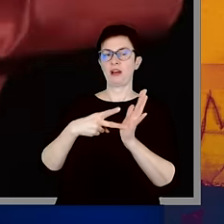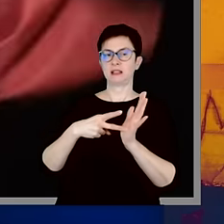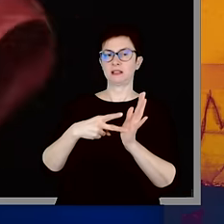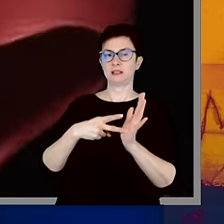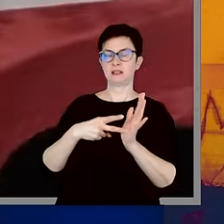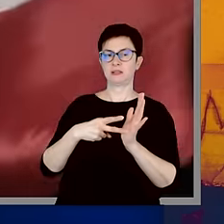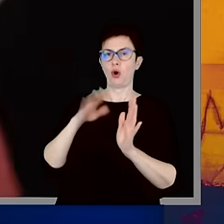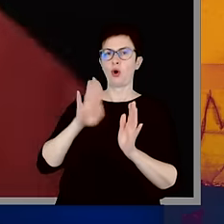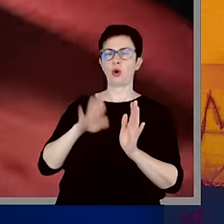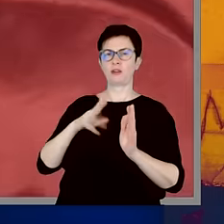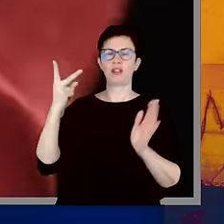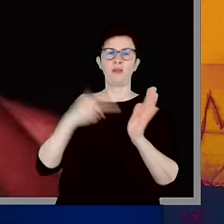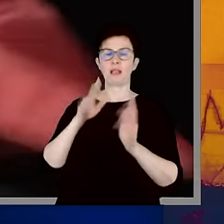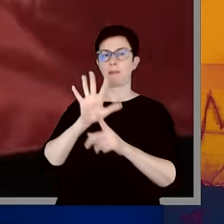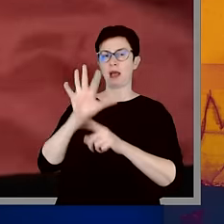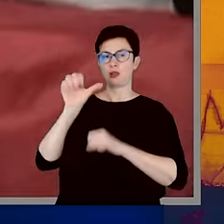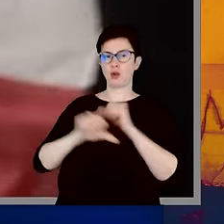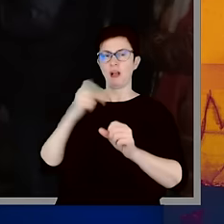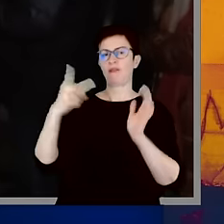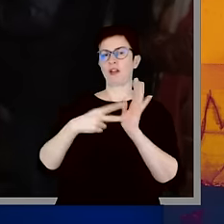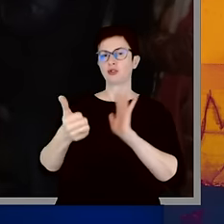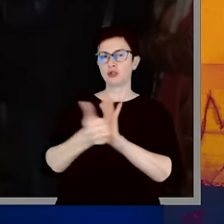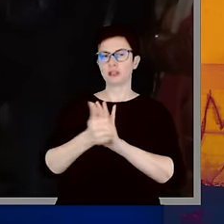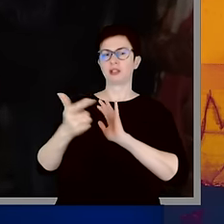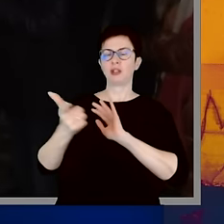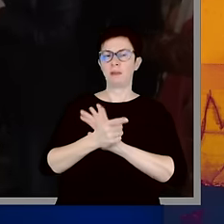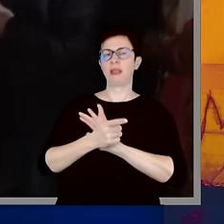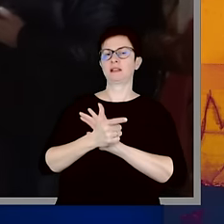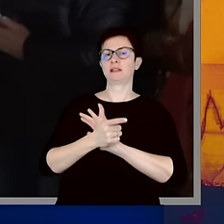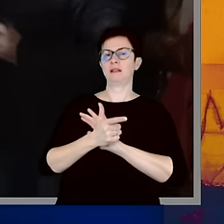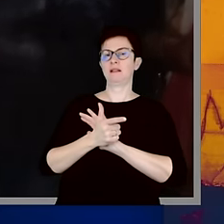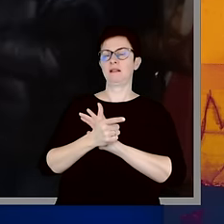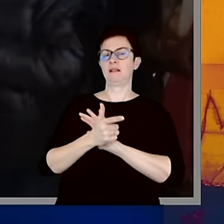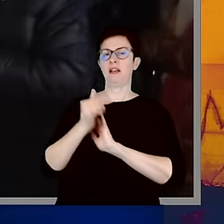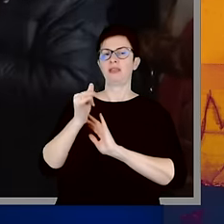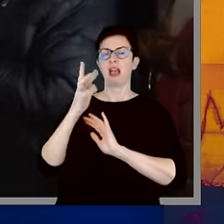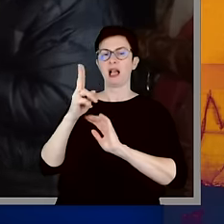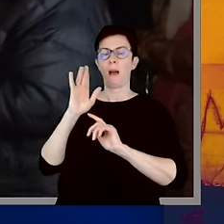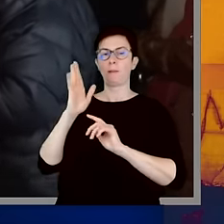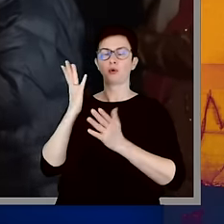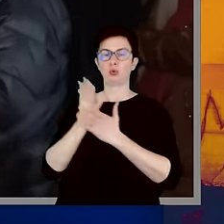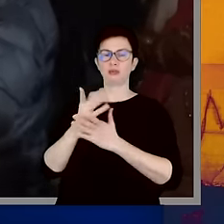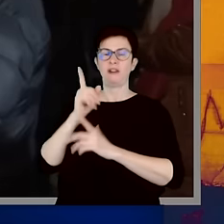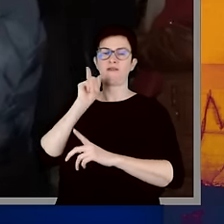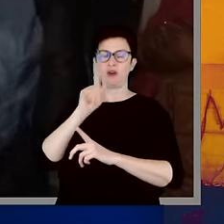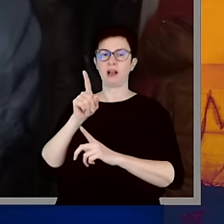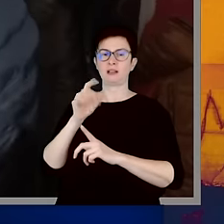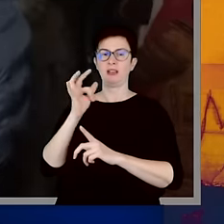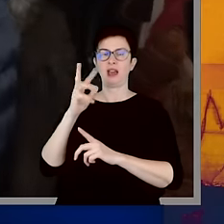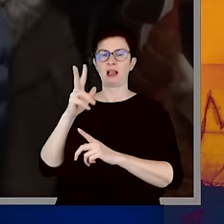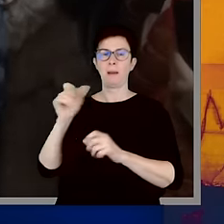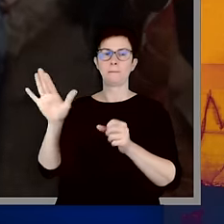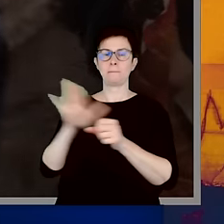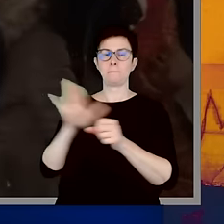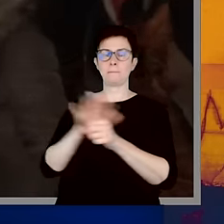koniec 2015, 2016, 2017 rok, zanim ten Trybunał stał się już rzeczywiście Trybunałem w pełni podległym Prawu